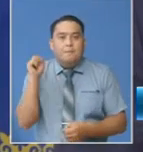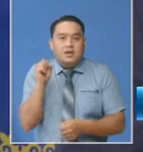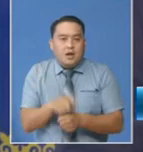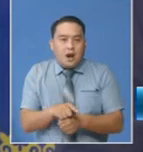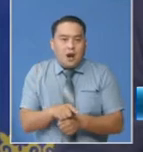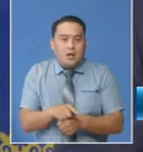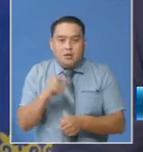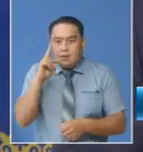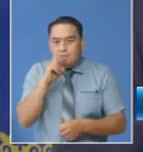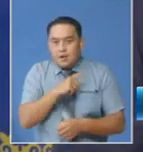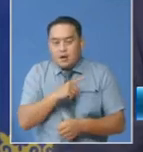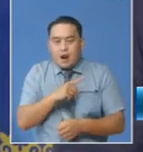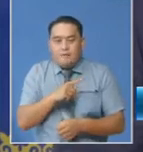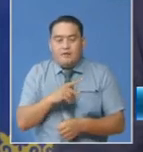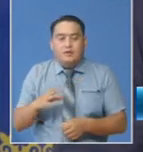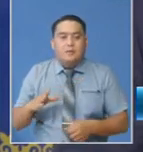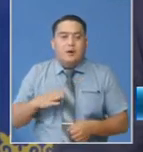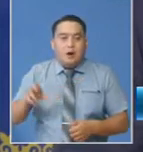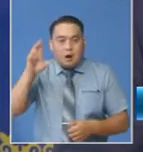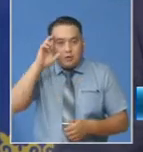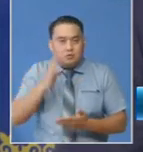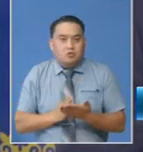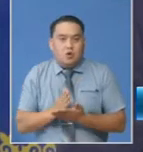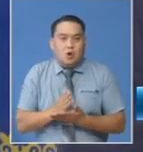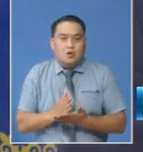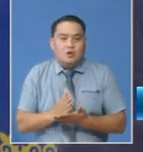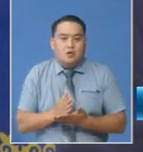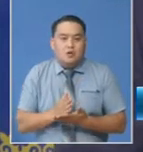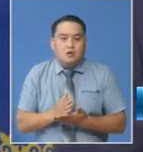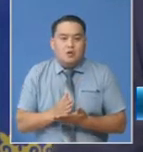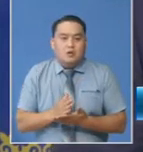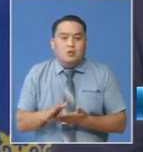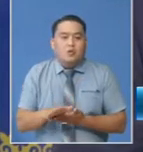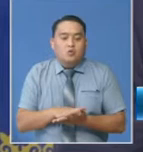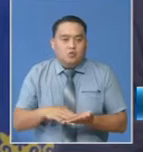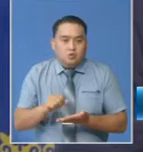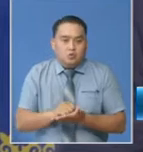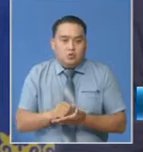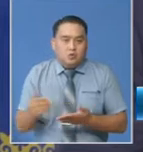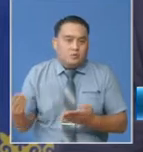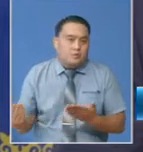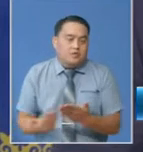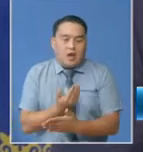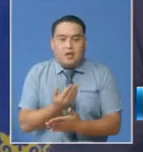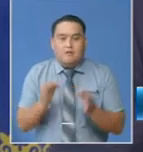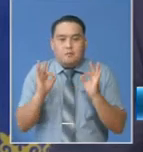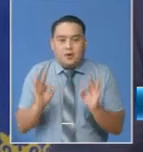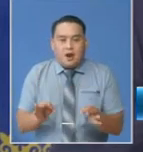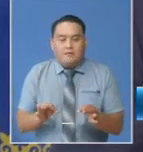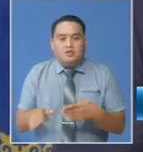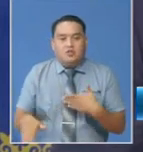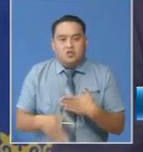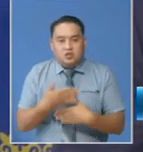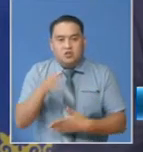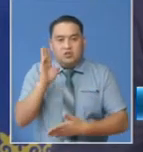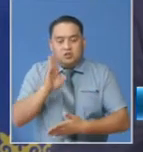которые неправильно были наложены на государственных служащих, они аннулировали и приняли соответствующее правильное наложение